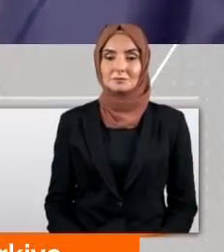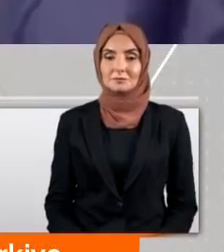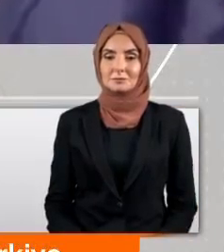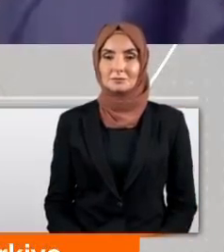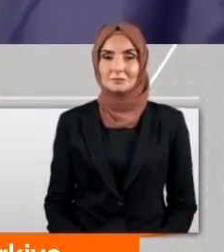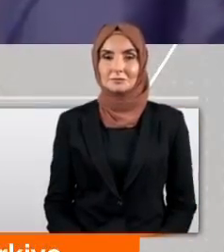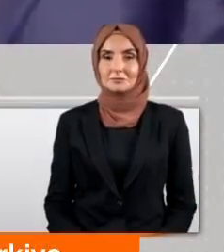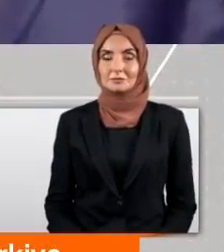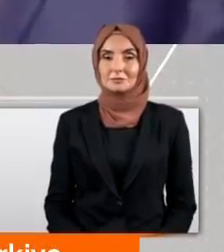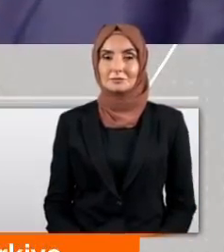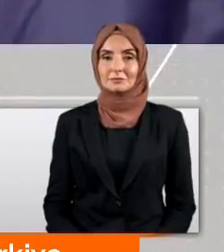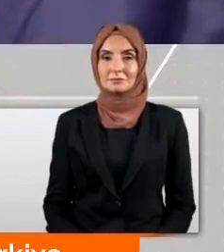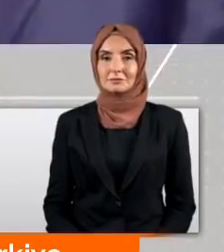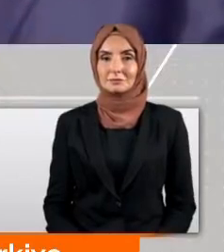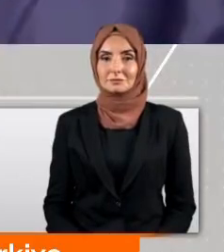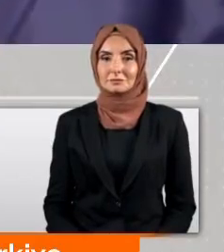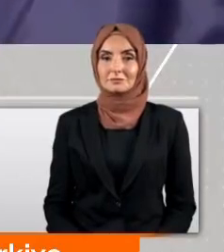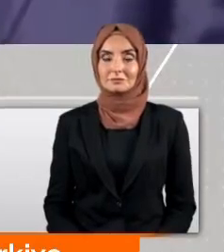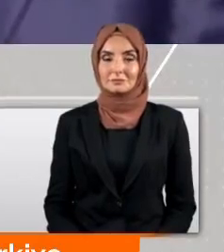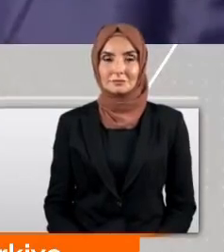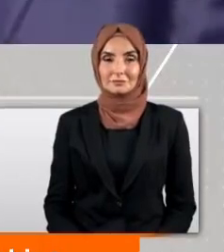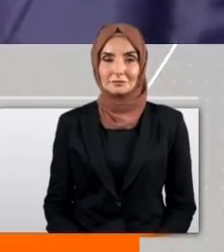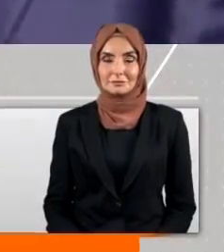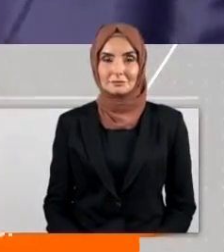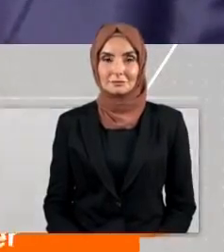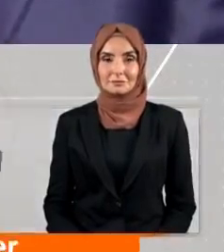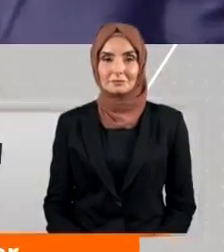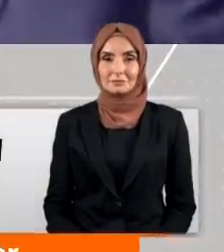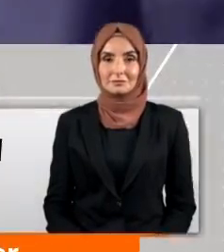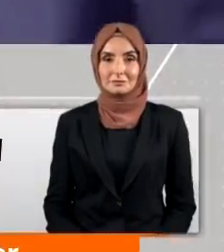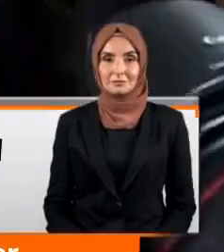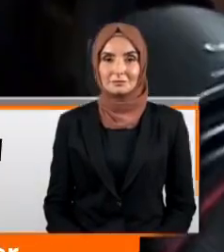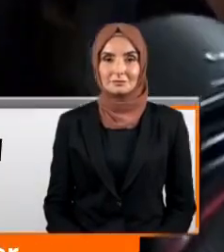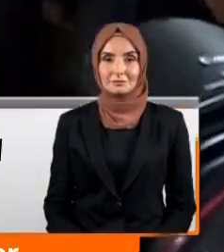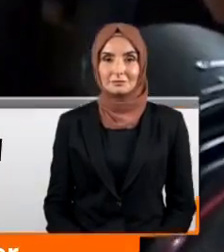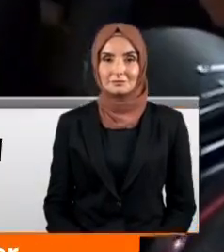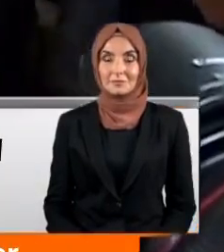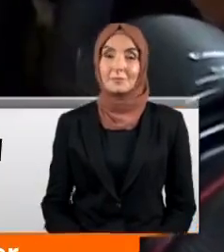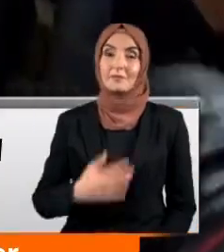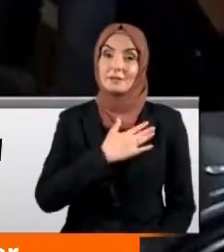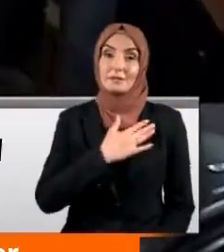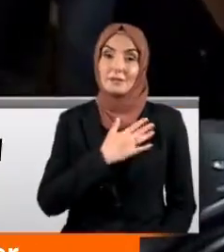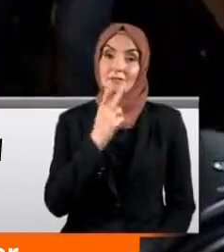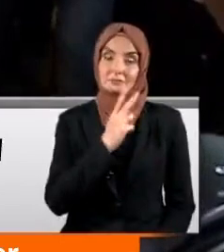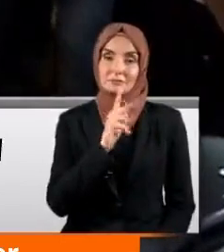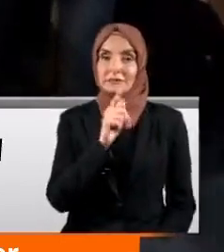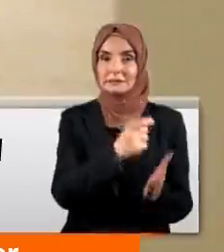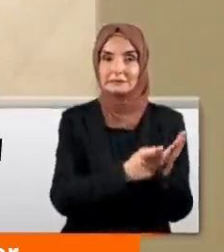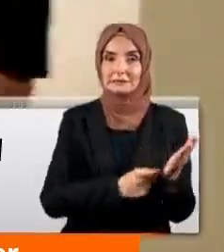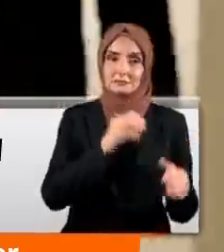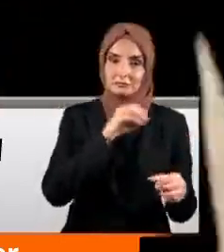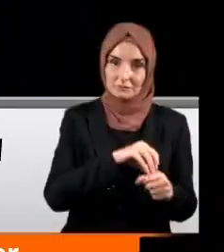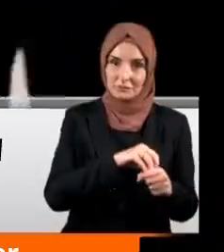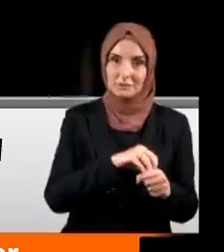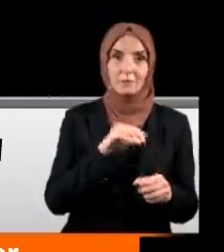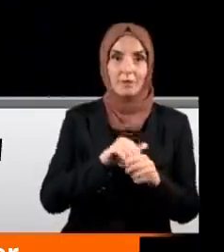İttifakı'yla girdik diye hayatımız boyunca bu seçmenle uğraşacağız diye bir görevimiz yok. CHP listelerinden meclise giren